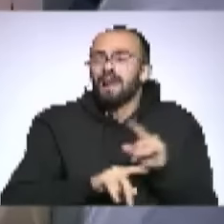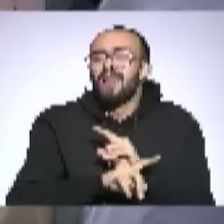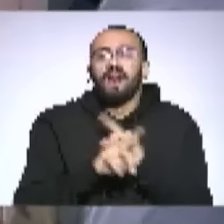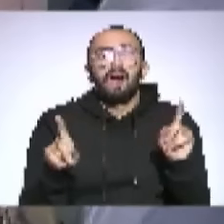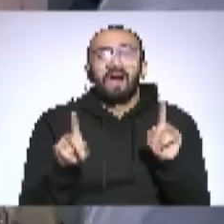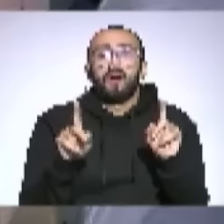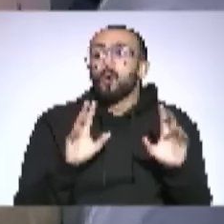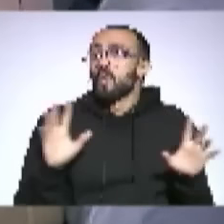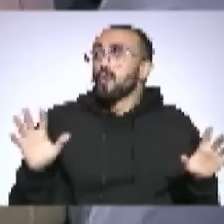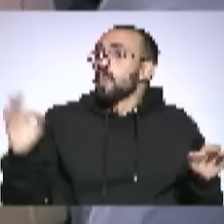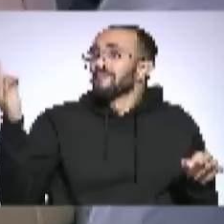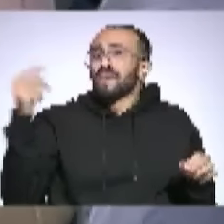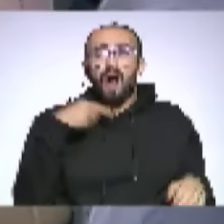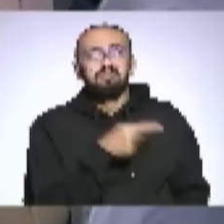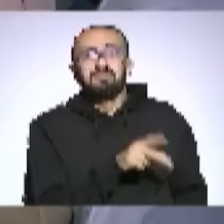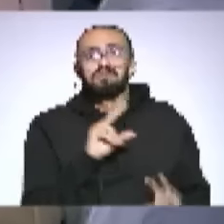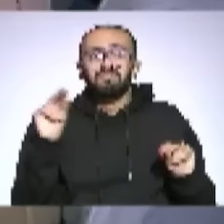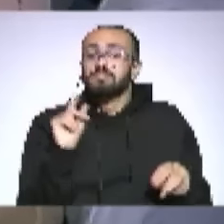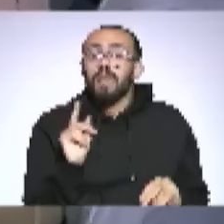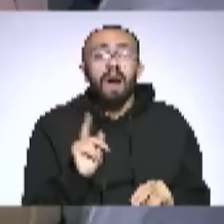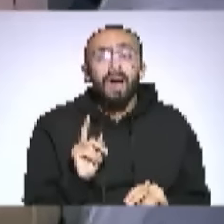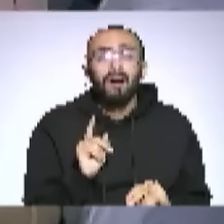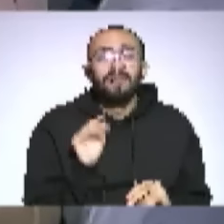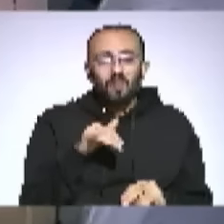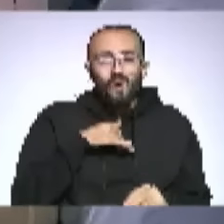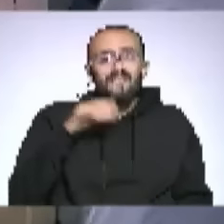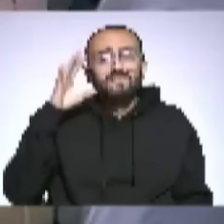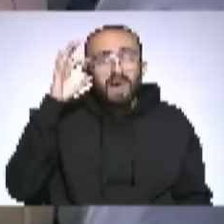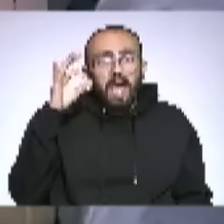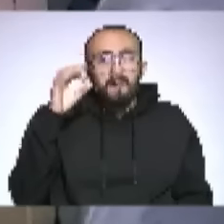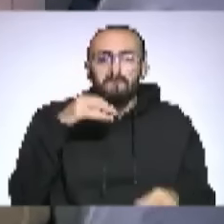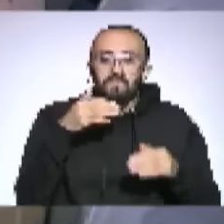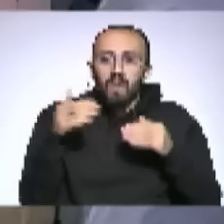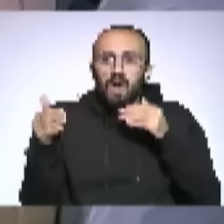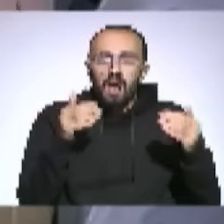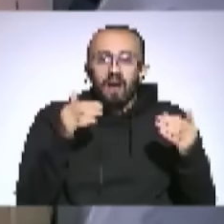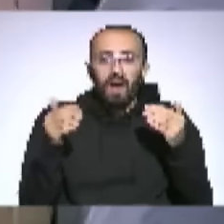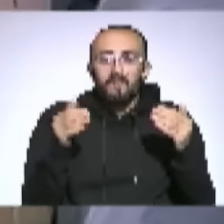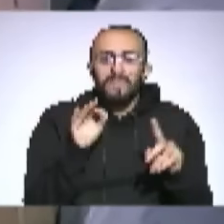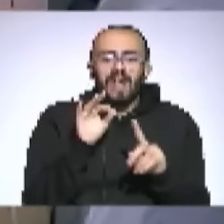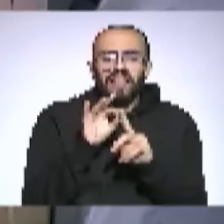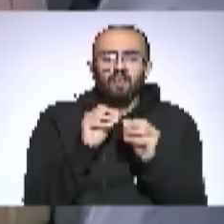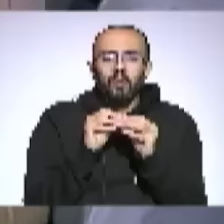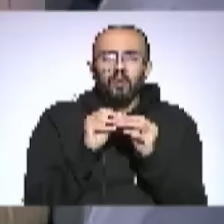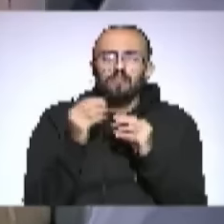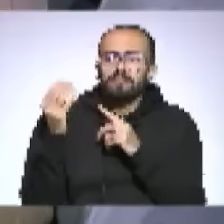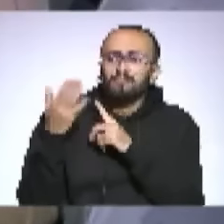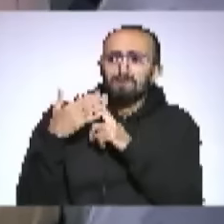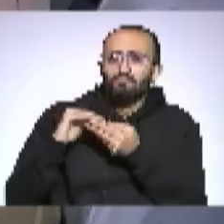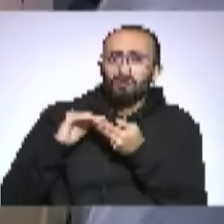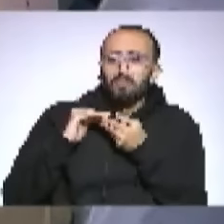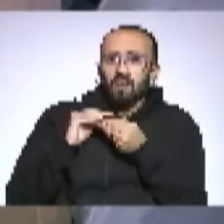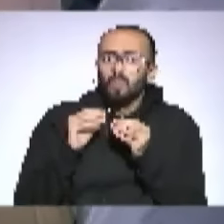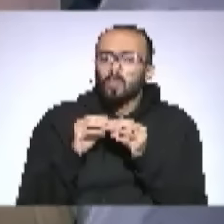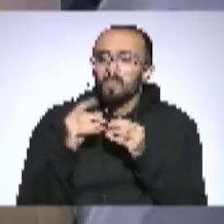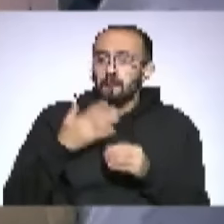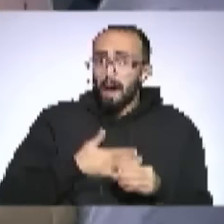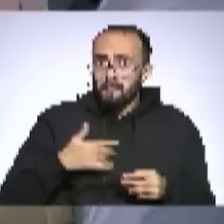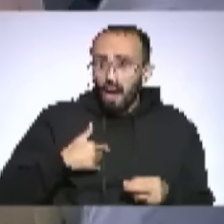الانبهار ده وخلي عندكم حكمه كده وتمييز وافراز ايه الهدف من ورا النصيحه هل هي